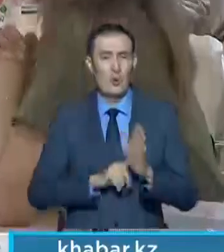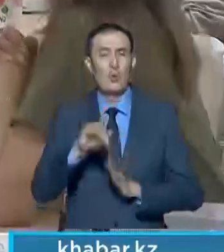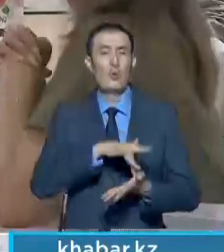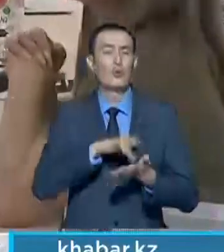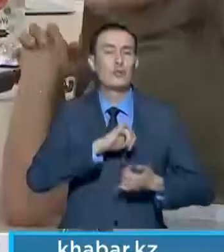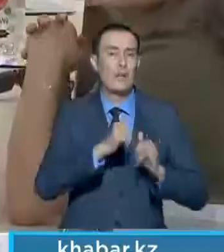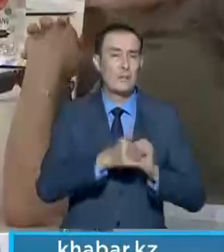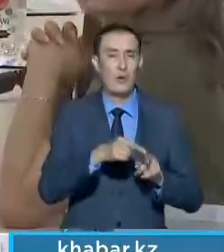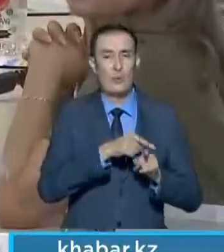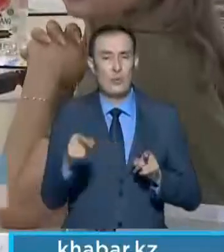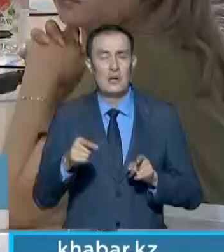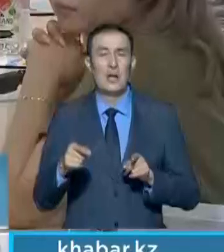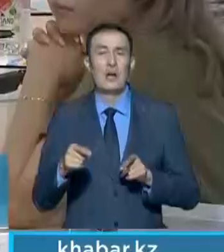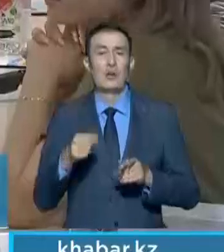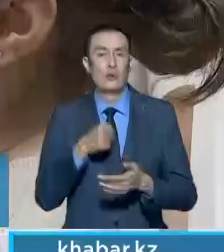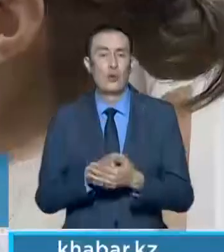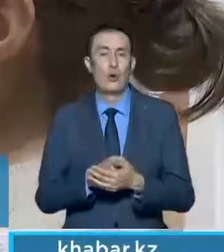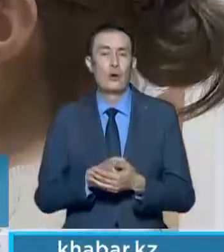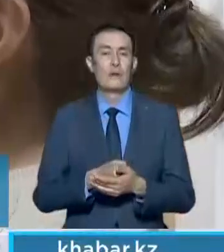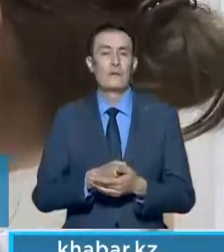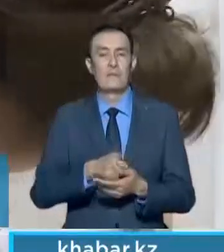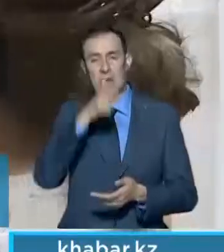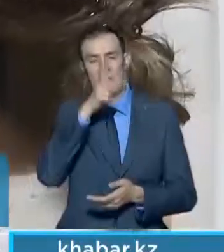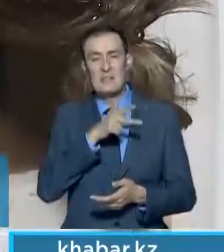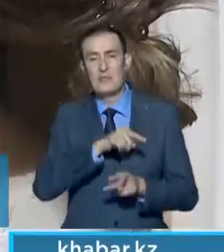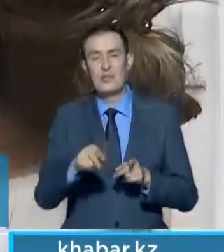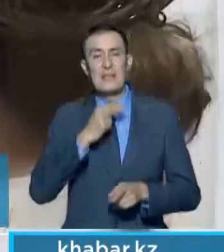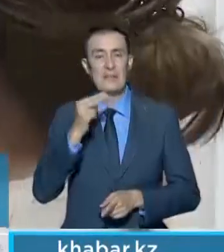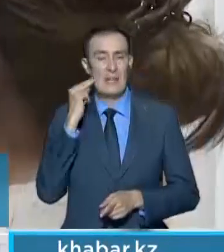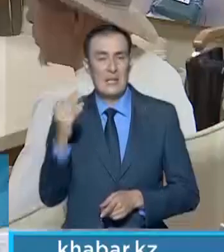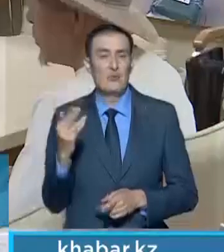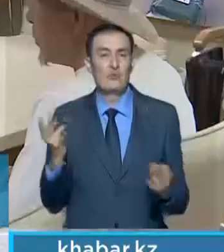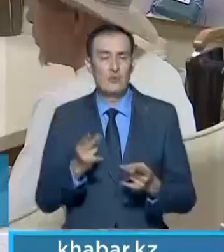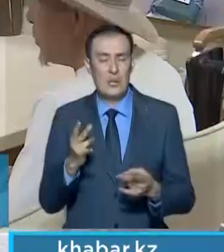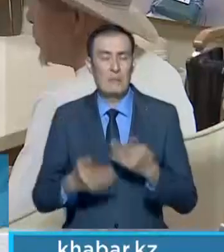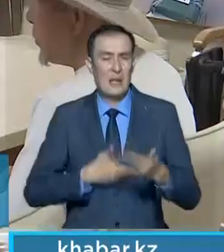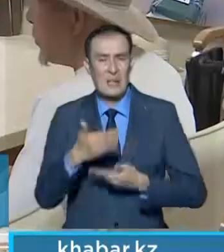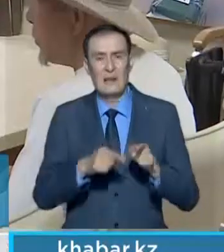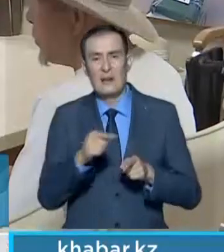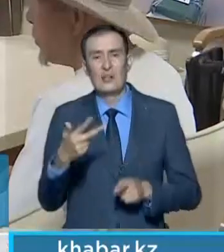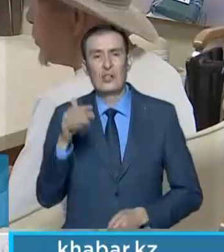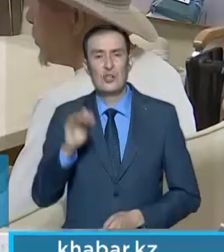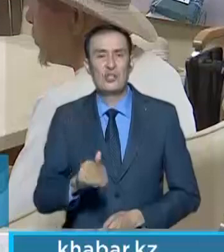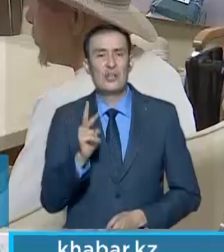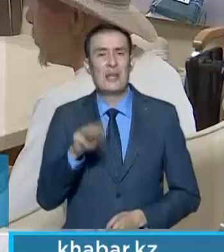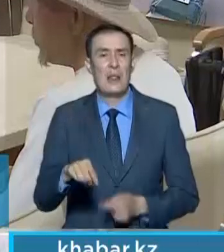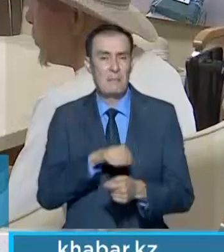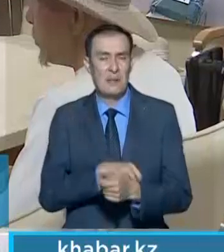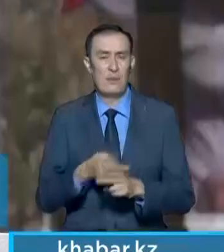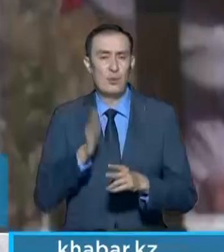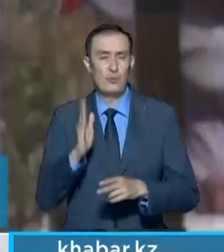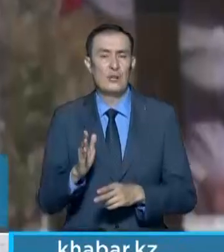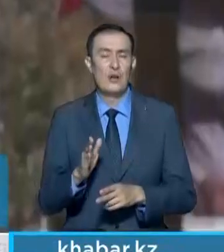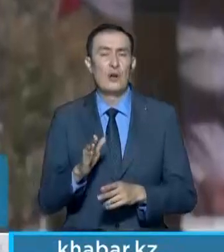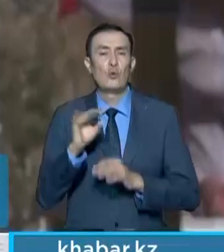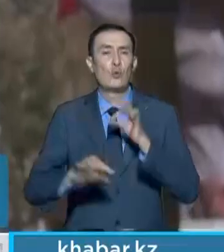Каменогорска А через Алтай и Монголию добравшись за 3 месяца до Китая ему предстоит преодолеть путь длиной в 3000 км который станет